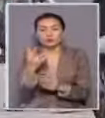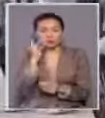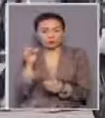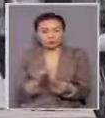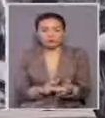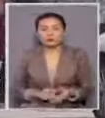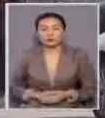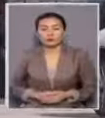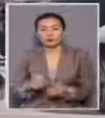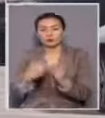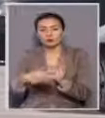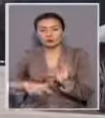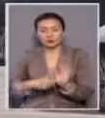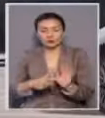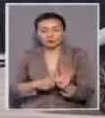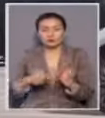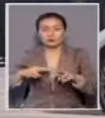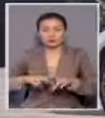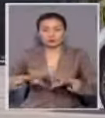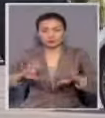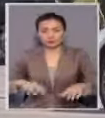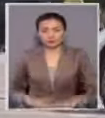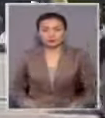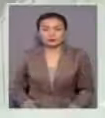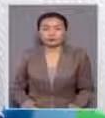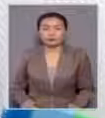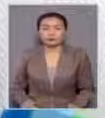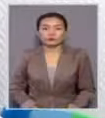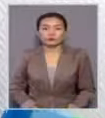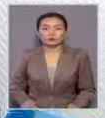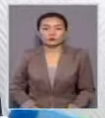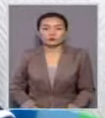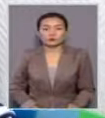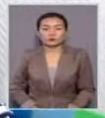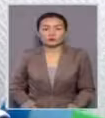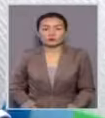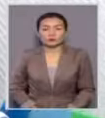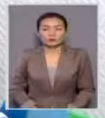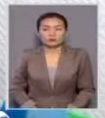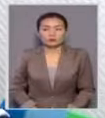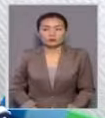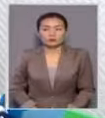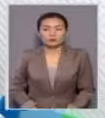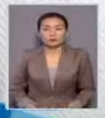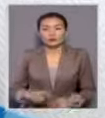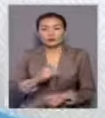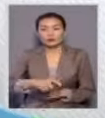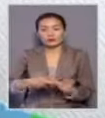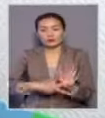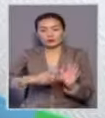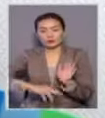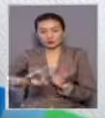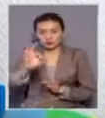Алматы қаласында, 37-сі Елордада тіркелген. Құрған адамдардың 80%